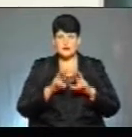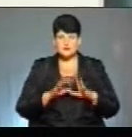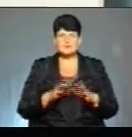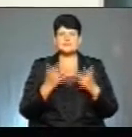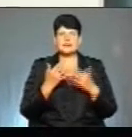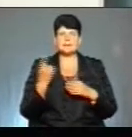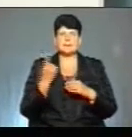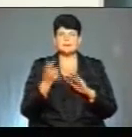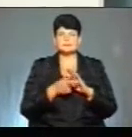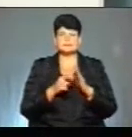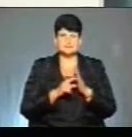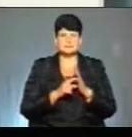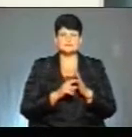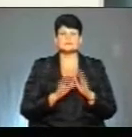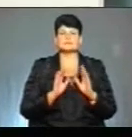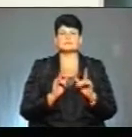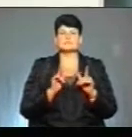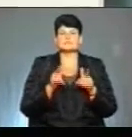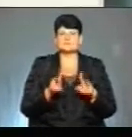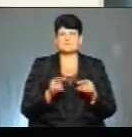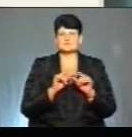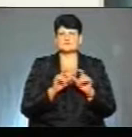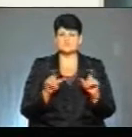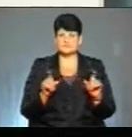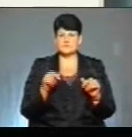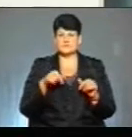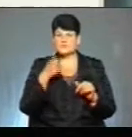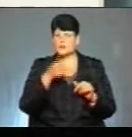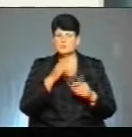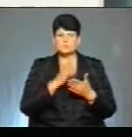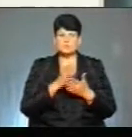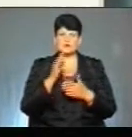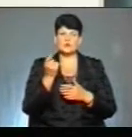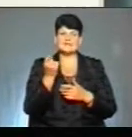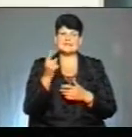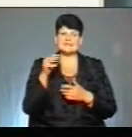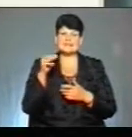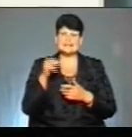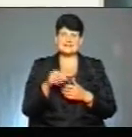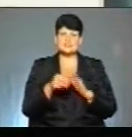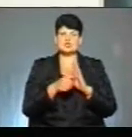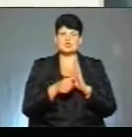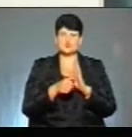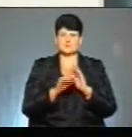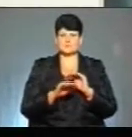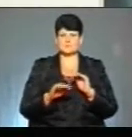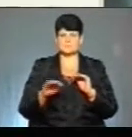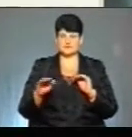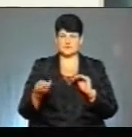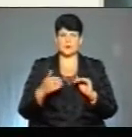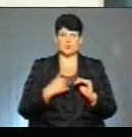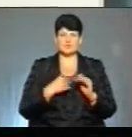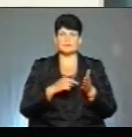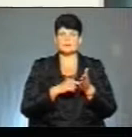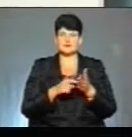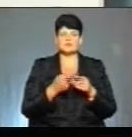скільки першачків піде, власне, до школи. Цьогоріч ми будемо мати 11 600 учнів. Хочу